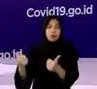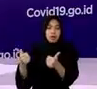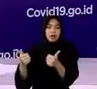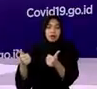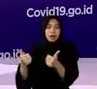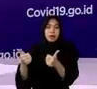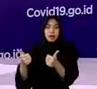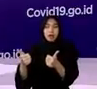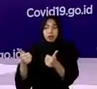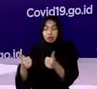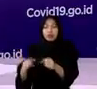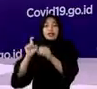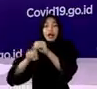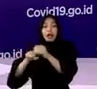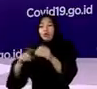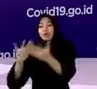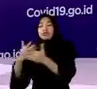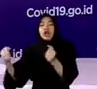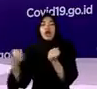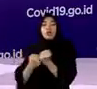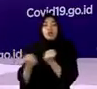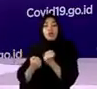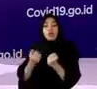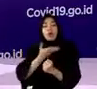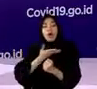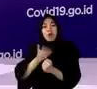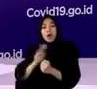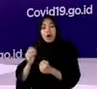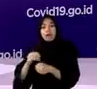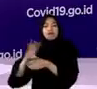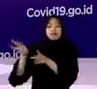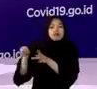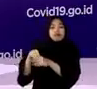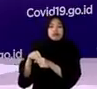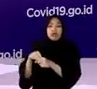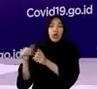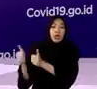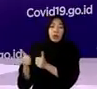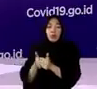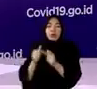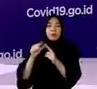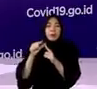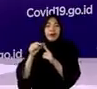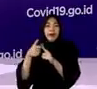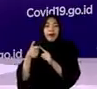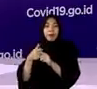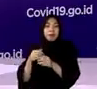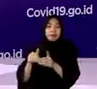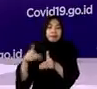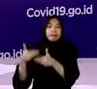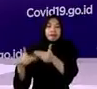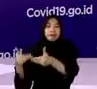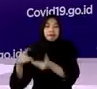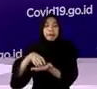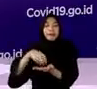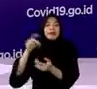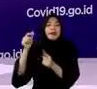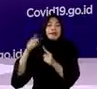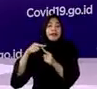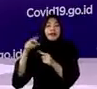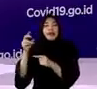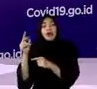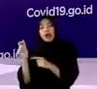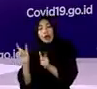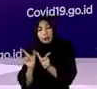dari kemauan dan dukungan masyarakat untuk ikut serta mensukseskan pelaksanaan PPKM di tingkat RT